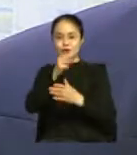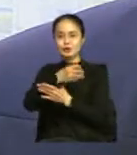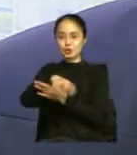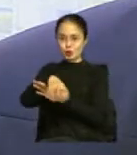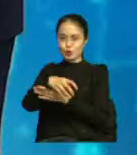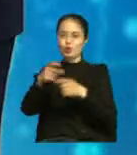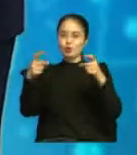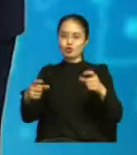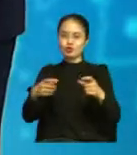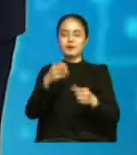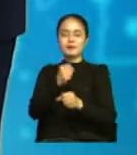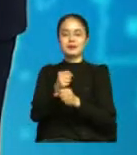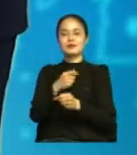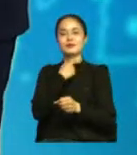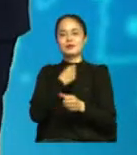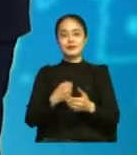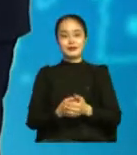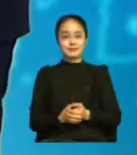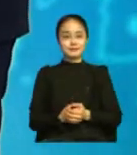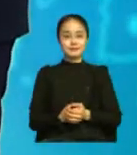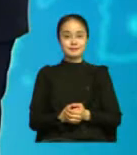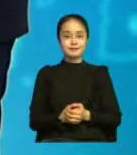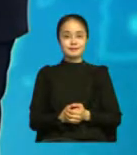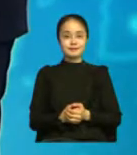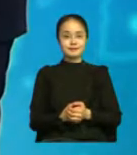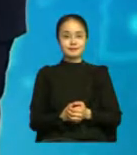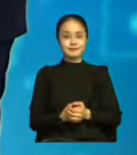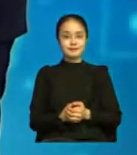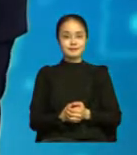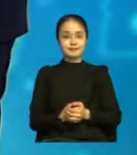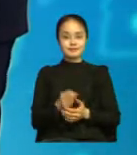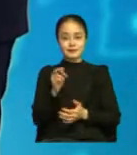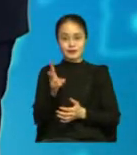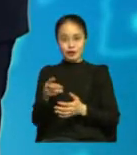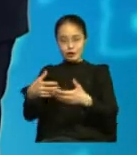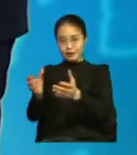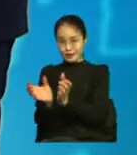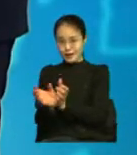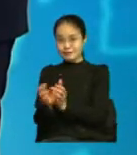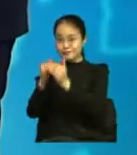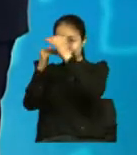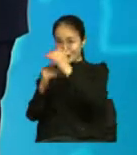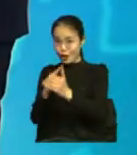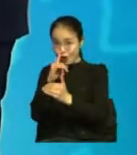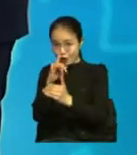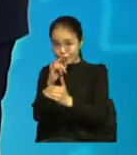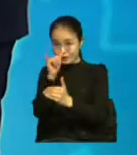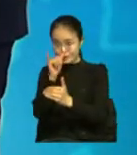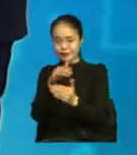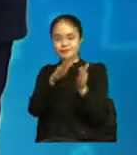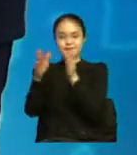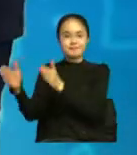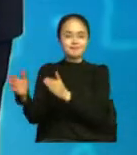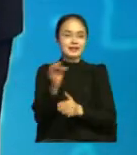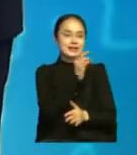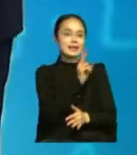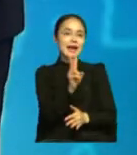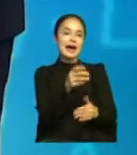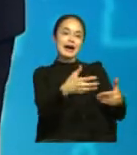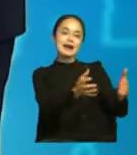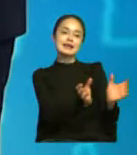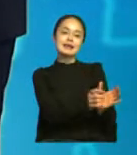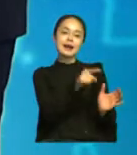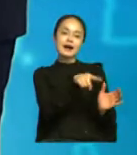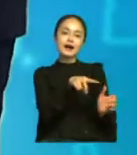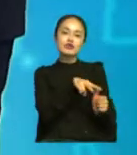싶습니다. 네, 여당 후보의 출마 각오 들어봤는데요. 야당 후보들은 선거를 어떻게 준비하고 있습니까? 네,